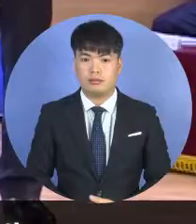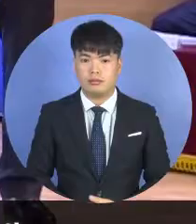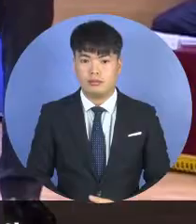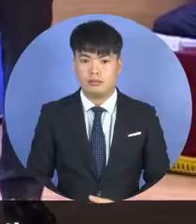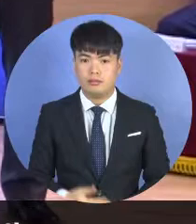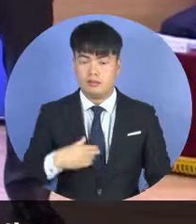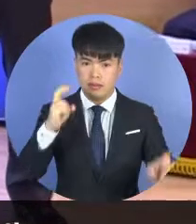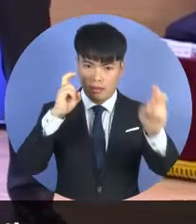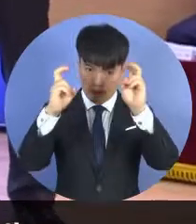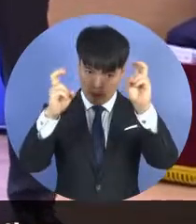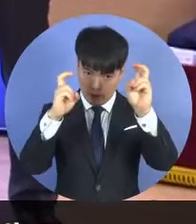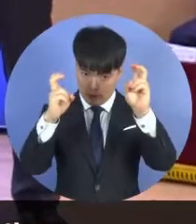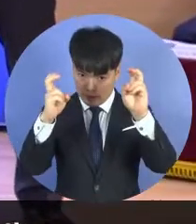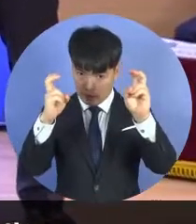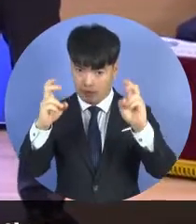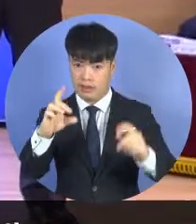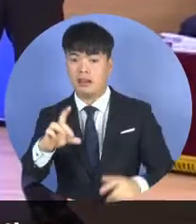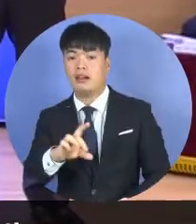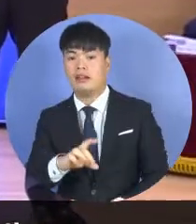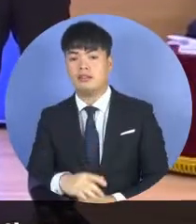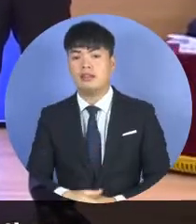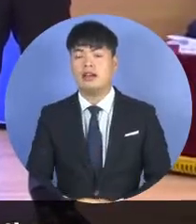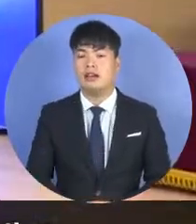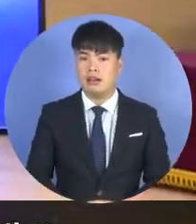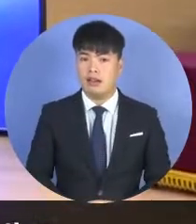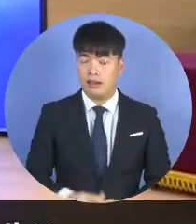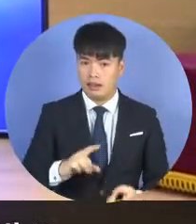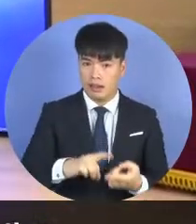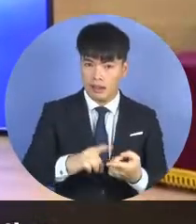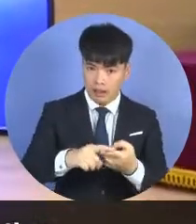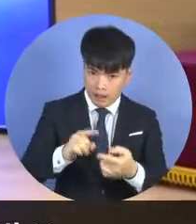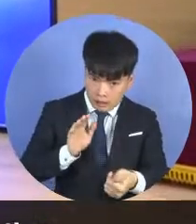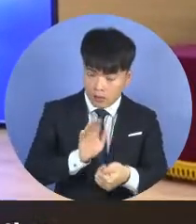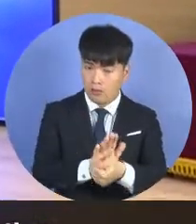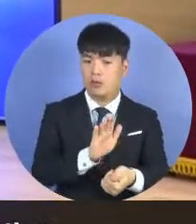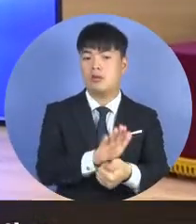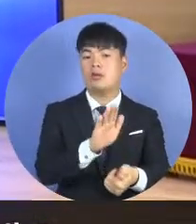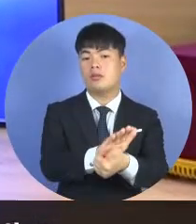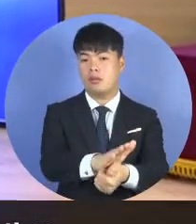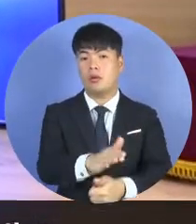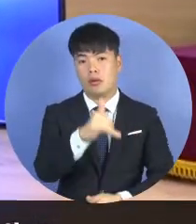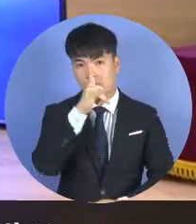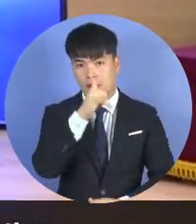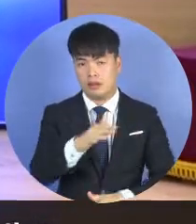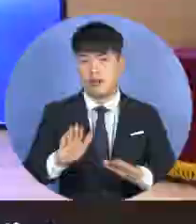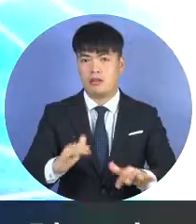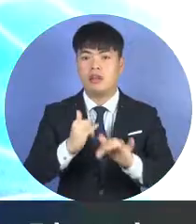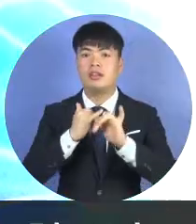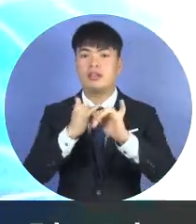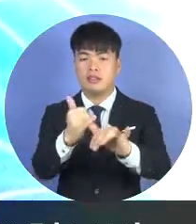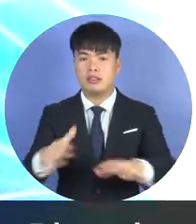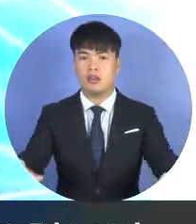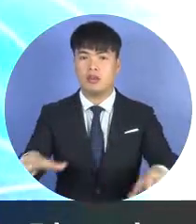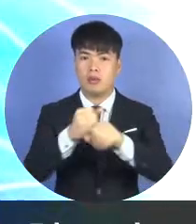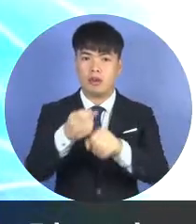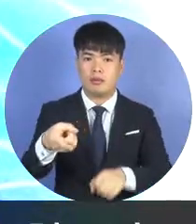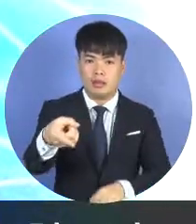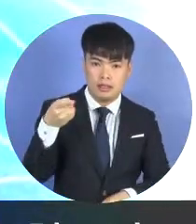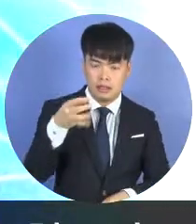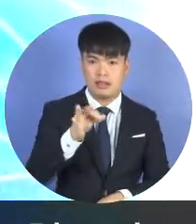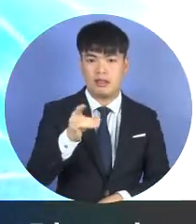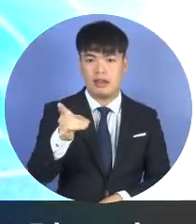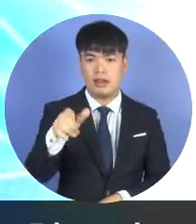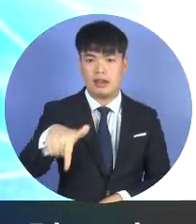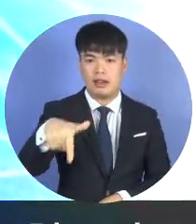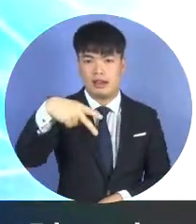드립니다. 기업인의 상에 선정된 기업은 천안시 대표 우수 기업으로 널리 홍보하고 지원하는데요. 이번 시상식에서